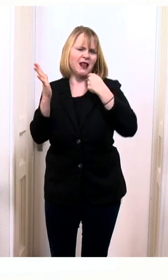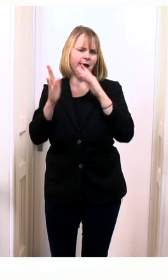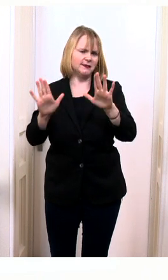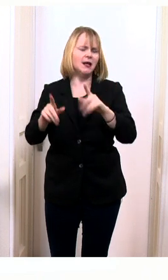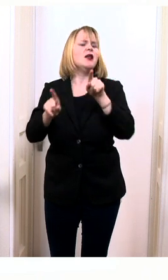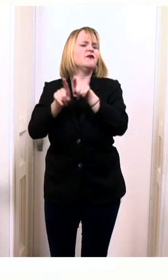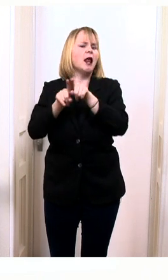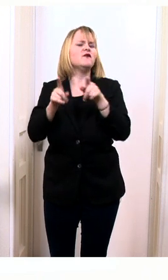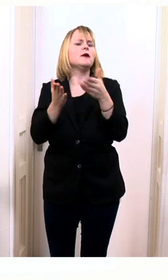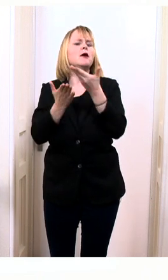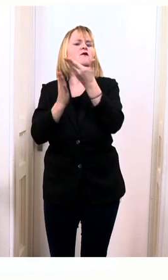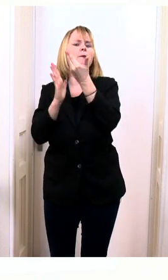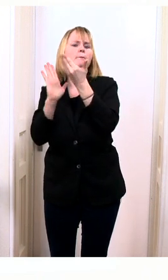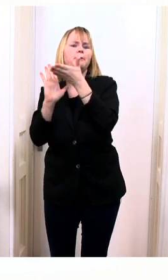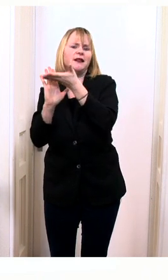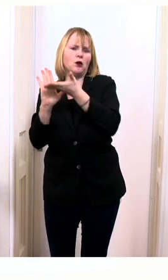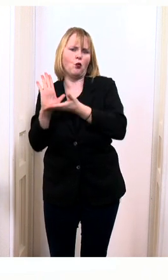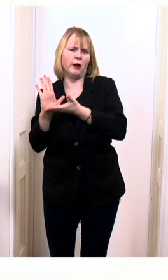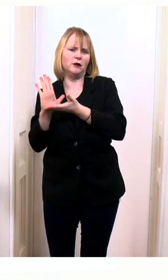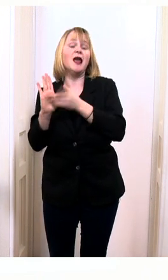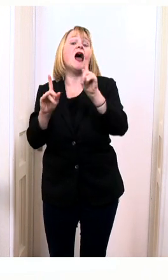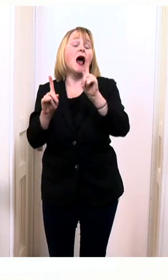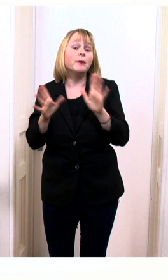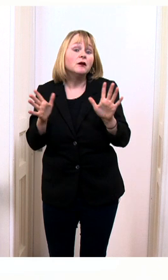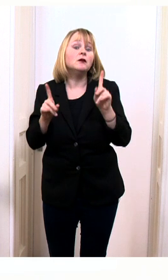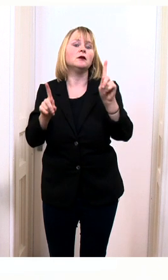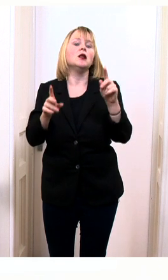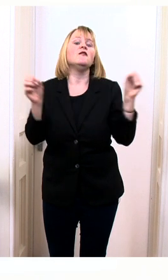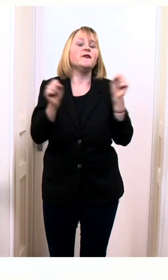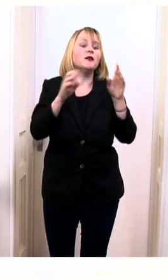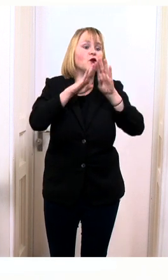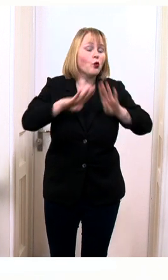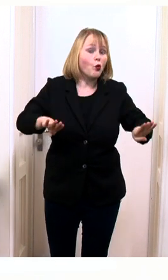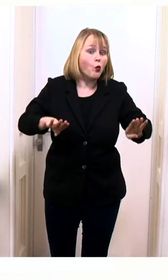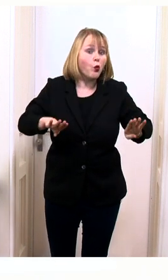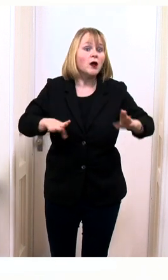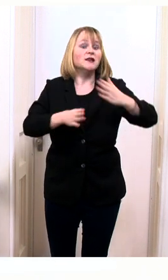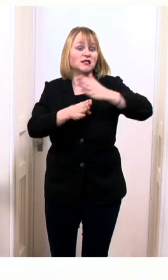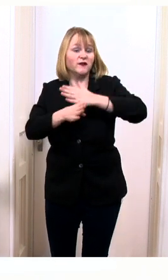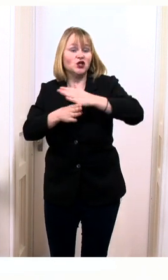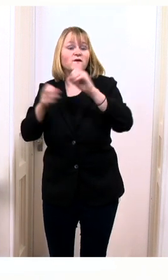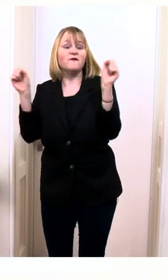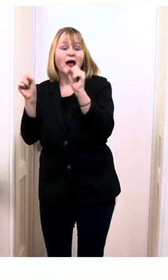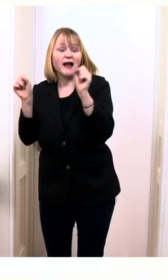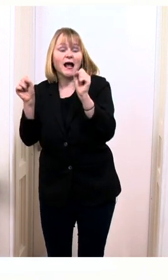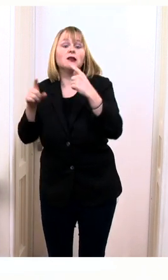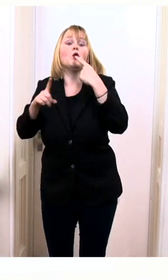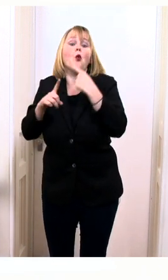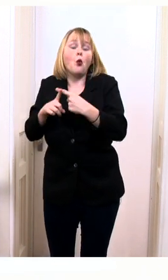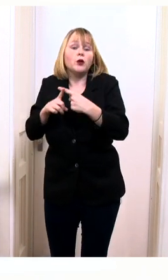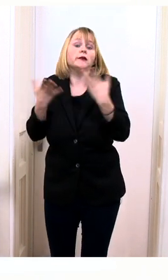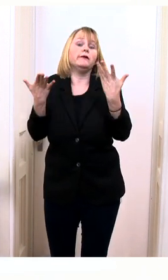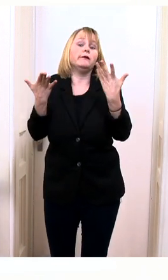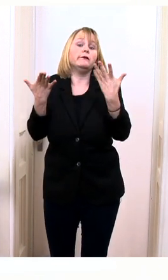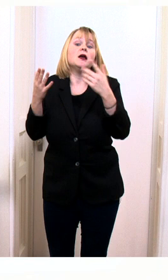Bedingungen, wie sie waren. Der einzige Unterschied zwischen der Winterruhe, zwischen Weihnachten und Neujahr und dem, was uns nächste Woche